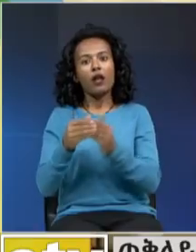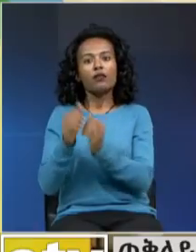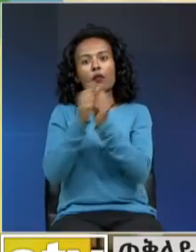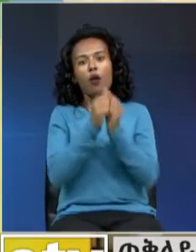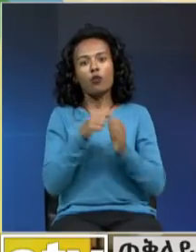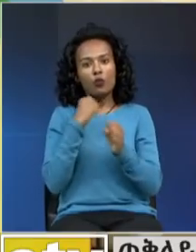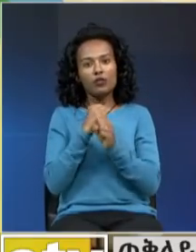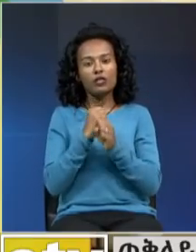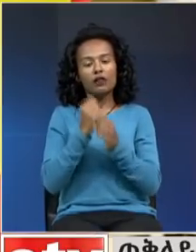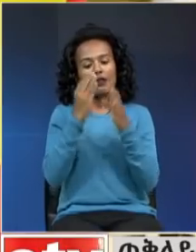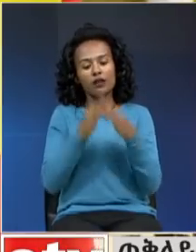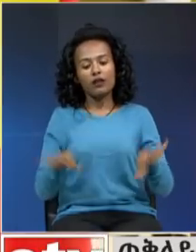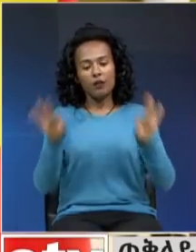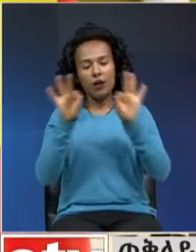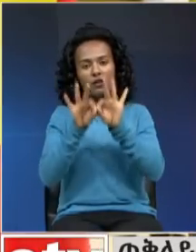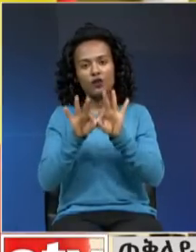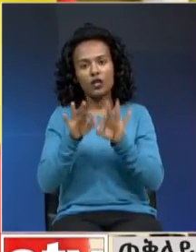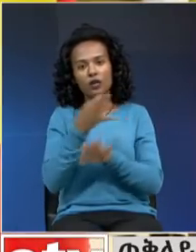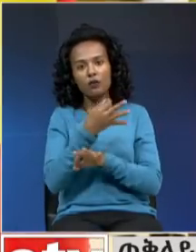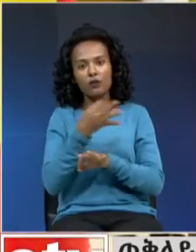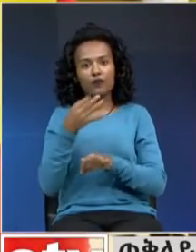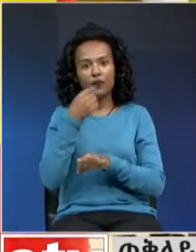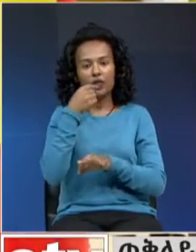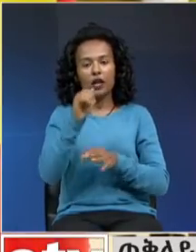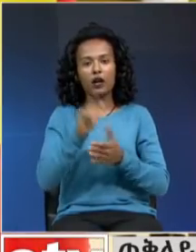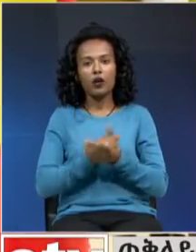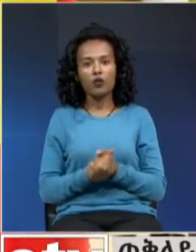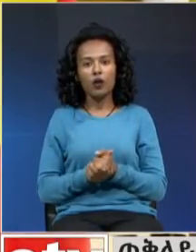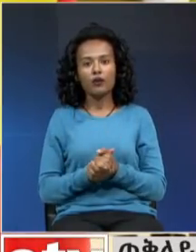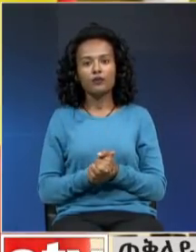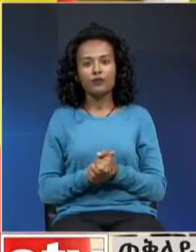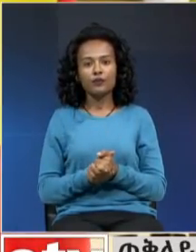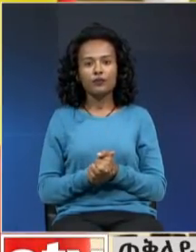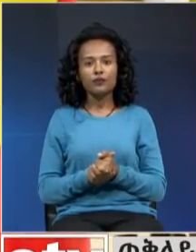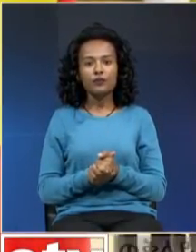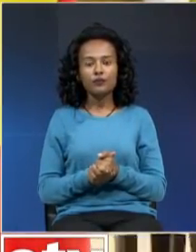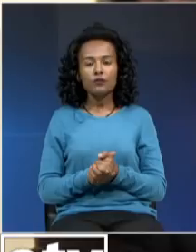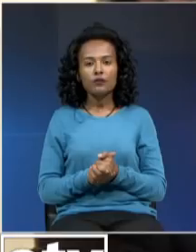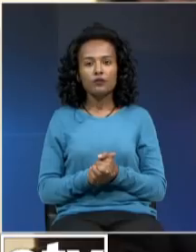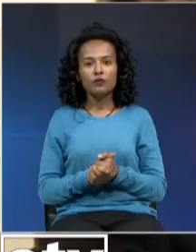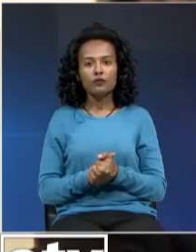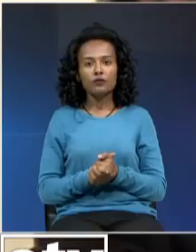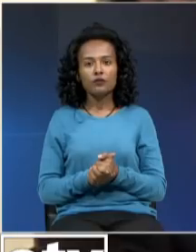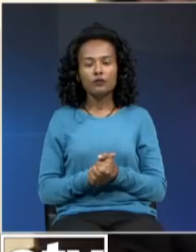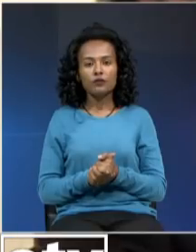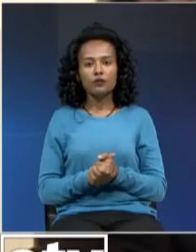መስራት እንደሚያስፈልግም አበክረው ተነጋግረውበታል።